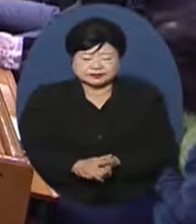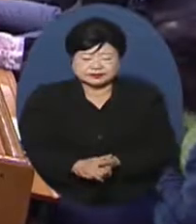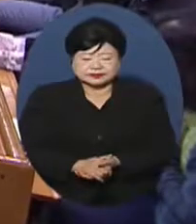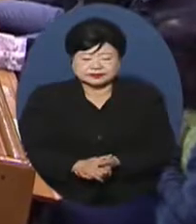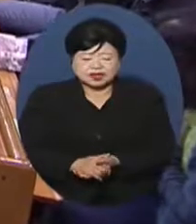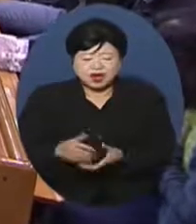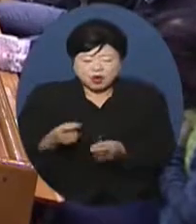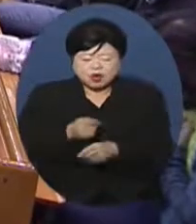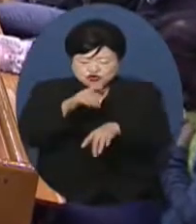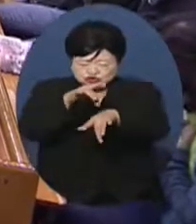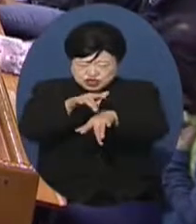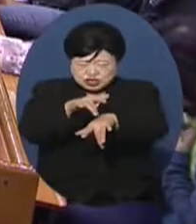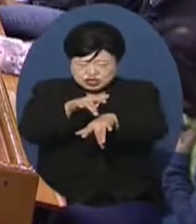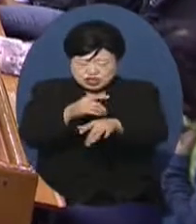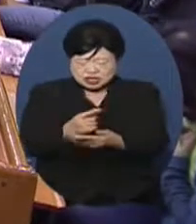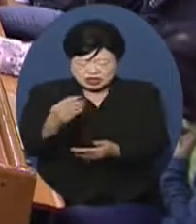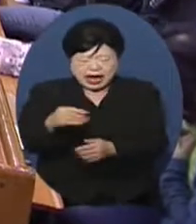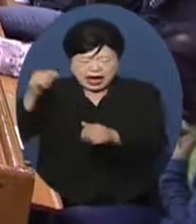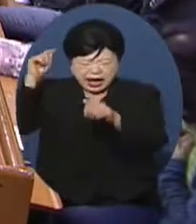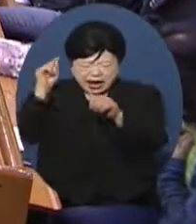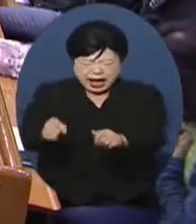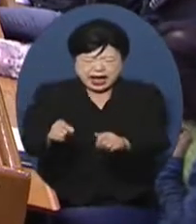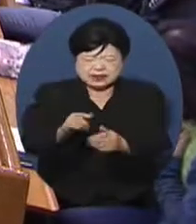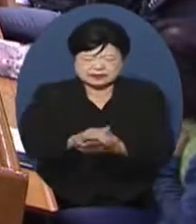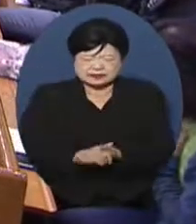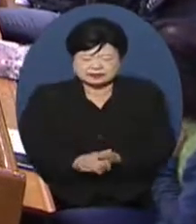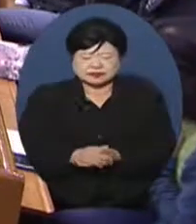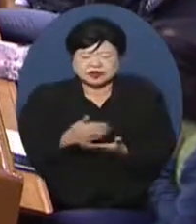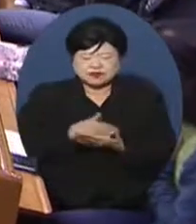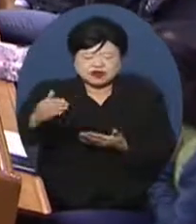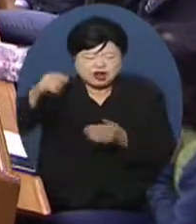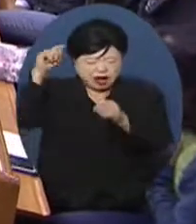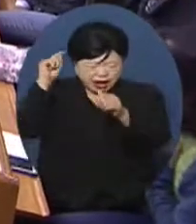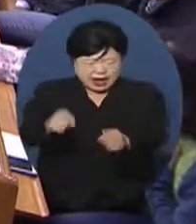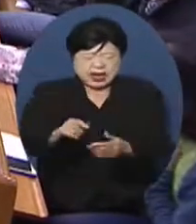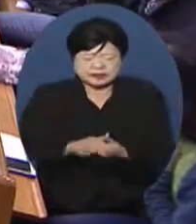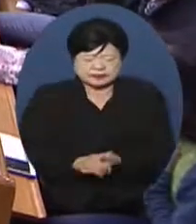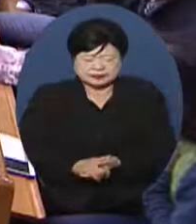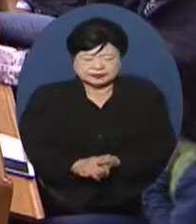회의 은수미 10 귀신 뜨나 눌러 1